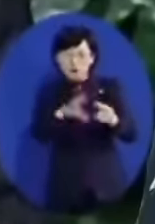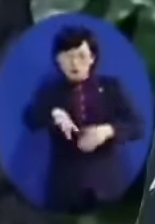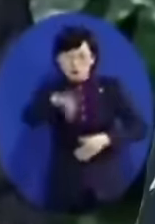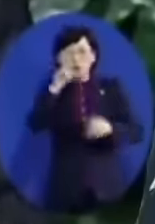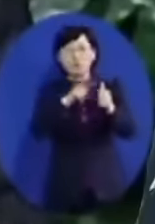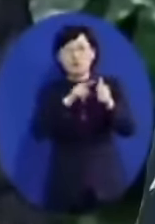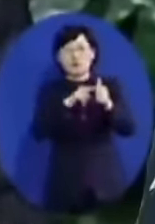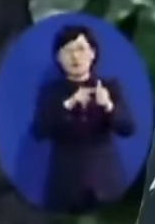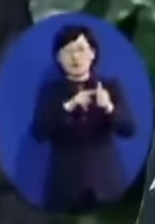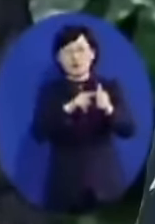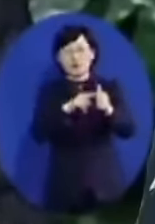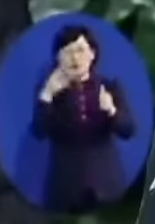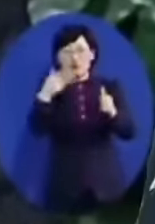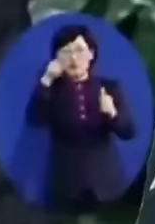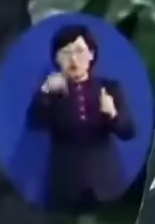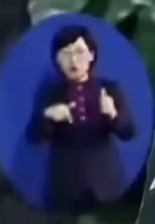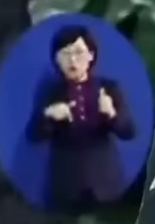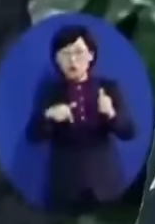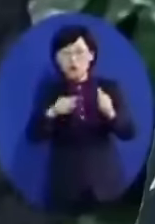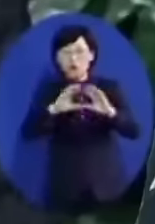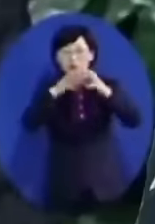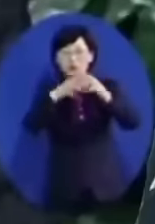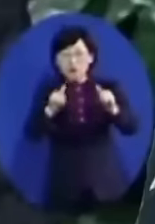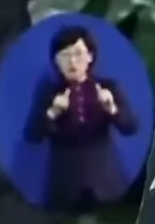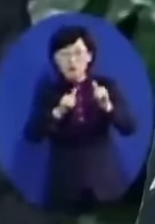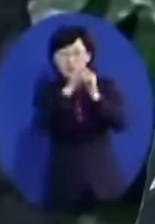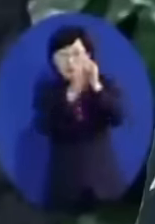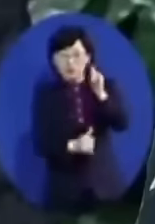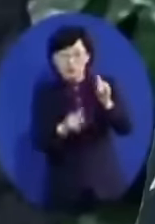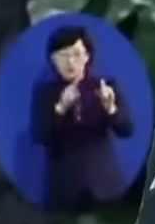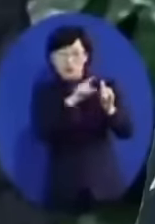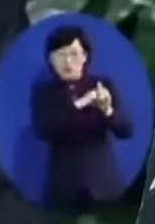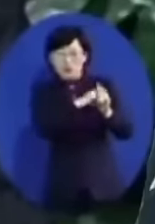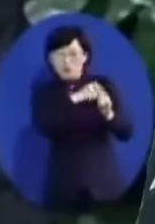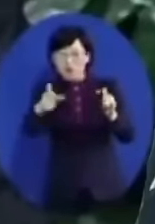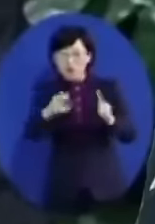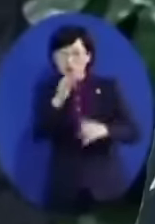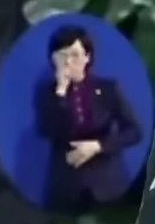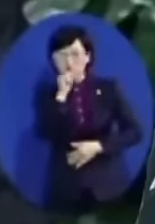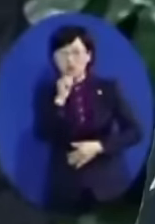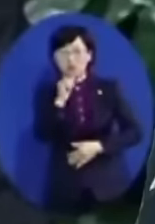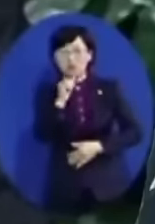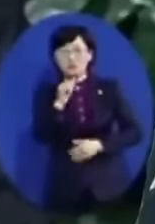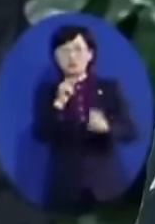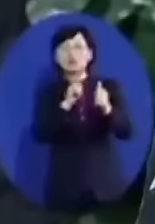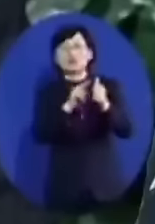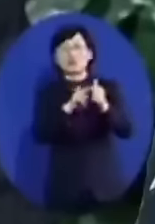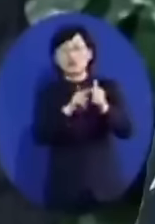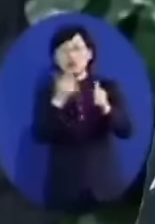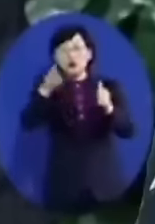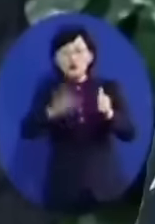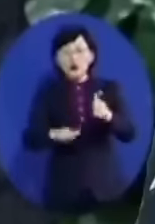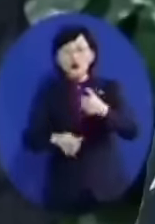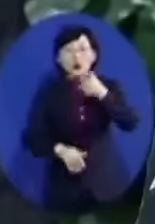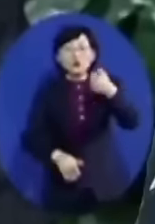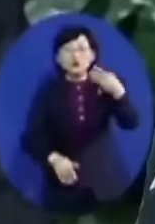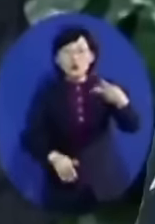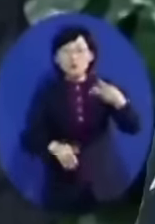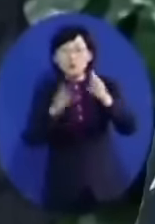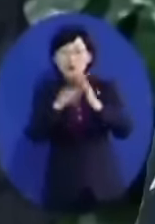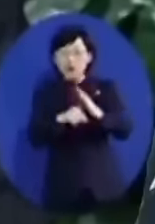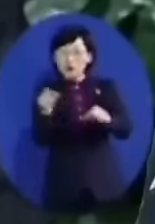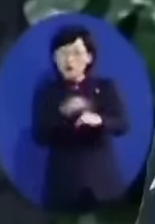록펠러는 인류 역사상 가장 큰 부자가 된 사람이었습니다. 그러나 그가 53세에